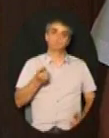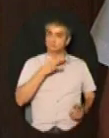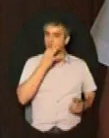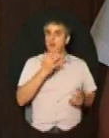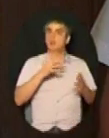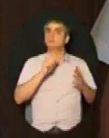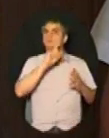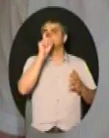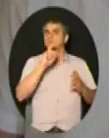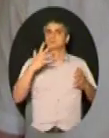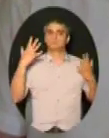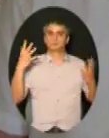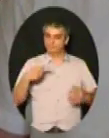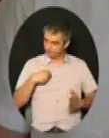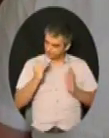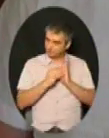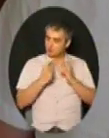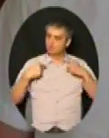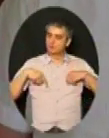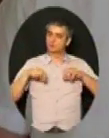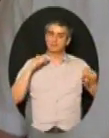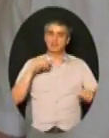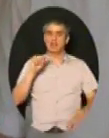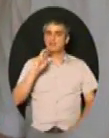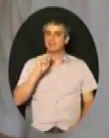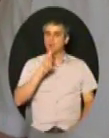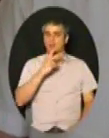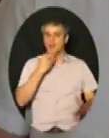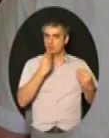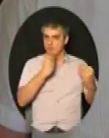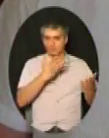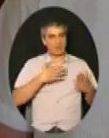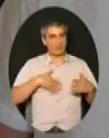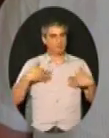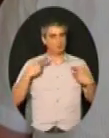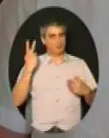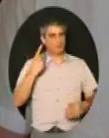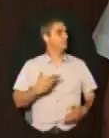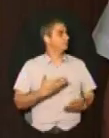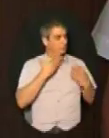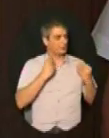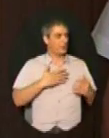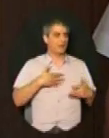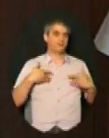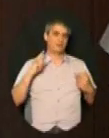שאלה גדולה וחשובה. רשמנו, יושב ראש ההסתדרות אבי ניסנקורן, אני מאוד מודה לך אדוני, וחג שמח כמובן. תודה רבה וחג שמח לכולם.